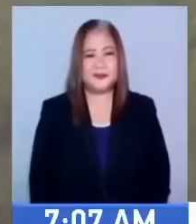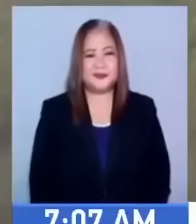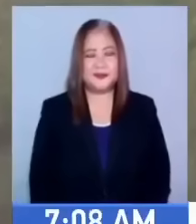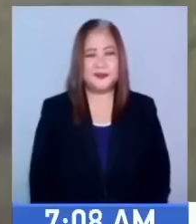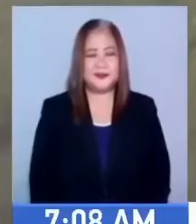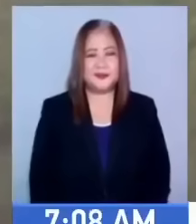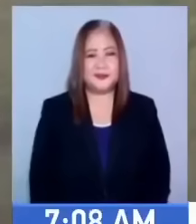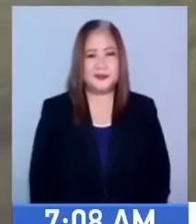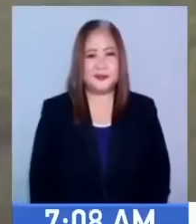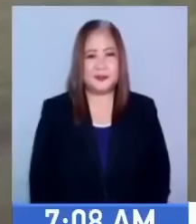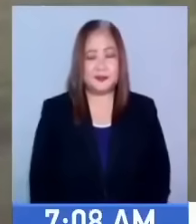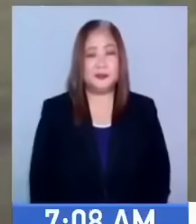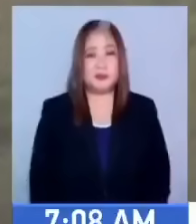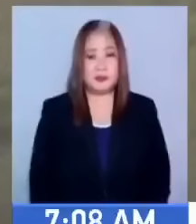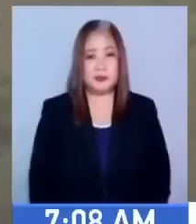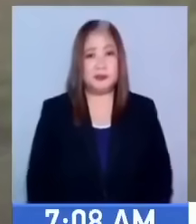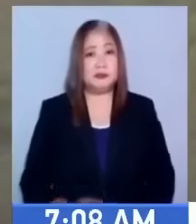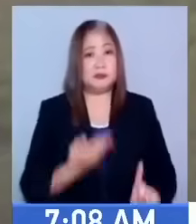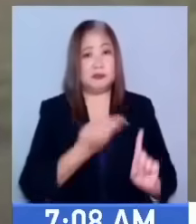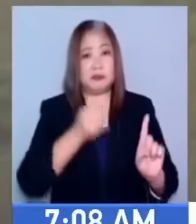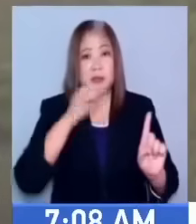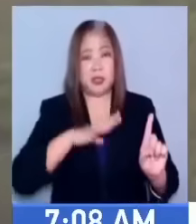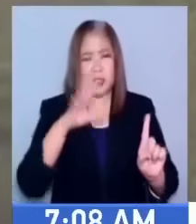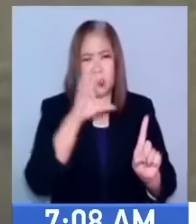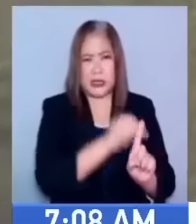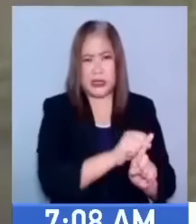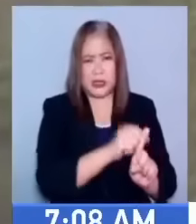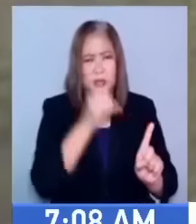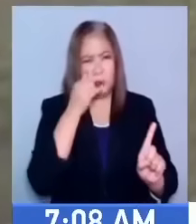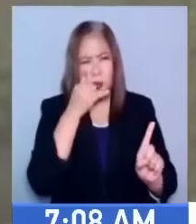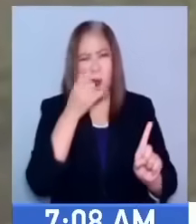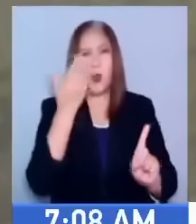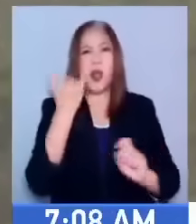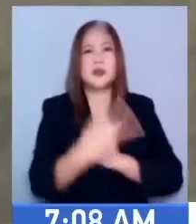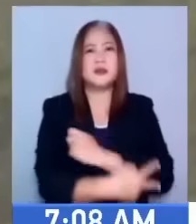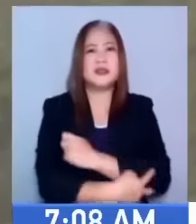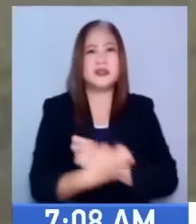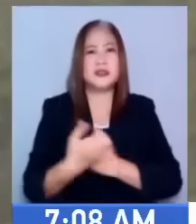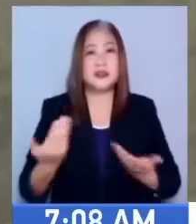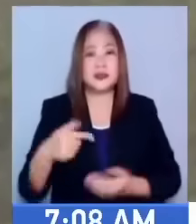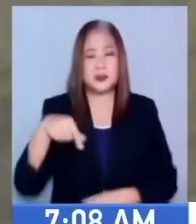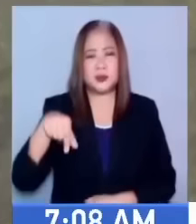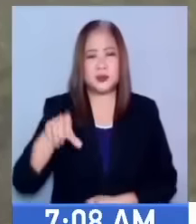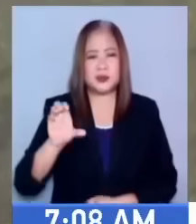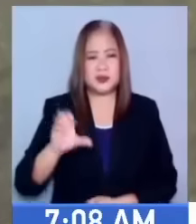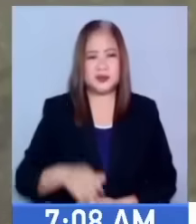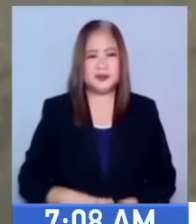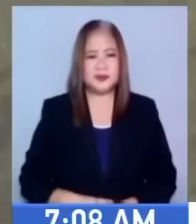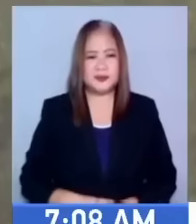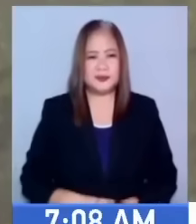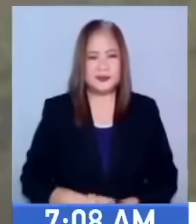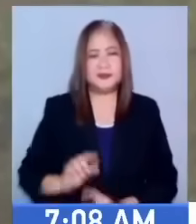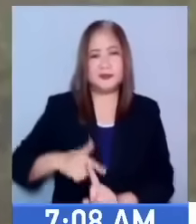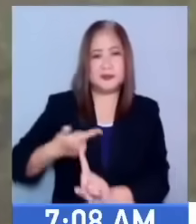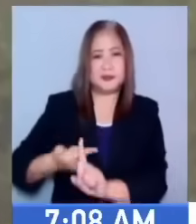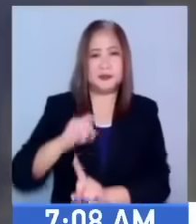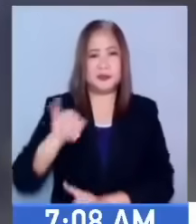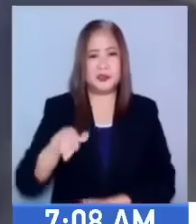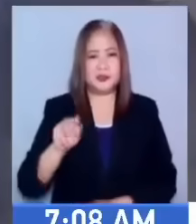Arestado sa lalaking nahulikam na nagnanakaw ng isang motorsiklo sa Quezon City. Lagi una ka sa balita ni James Agustin, exclusive.